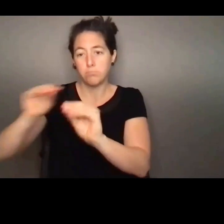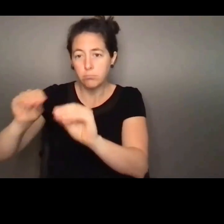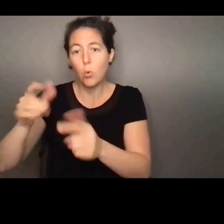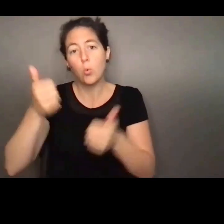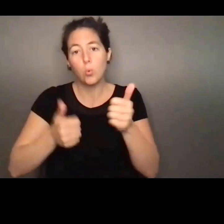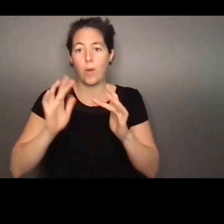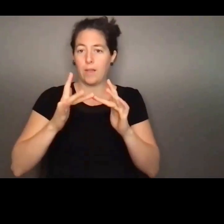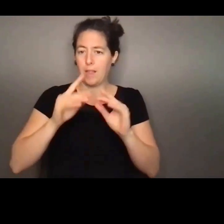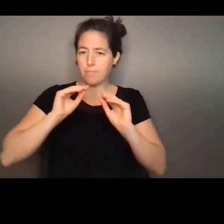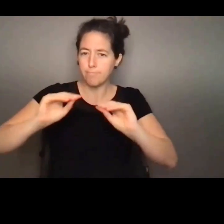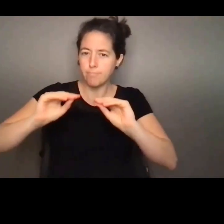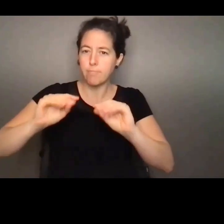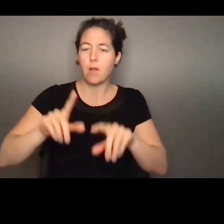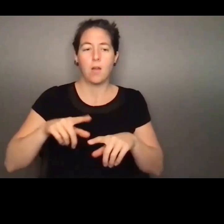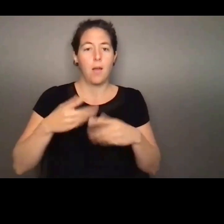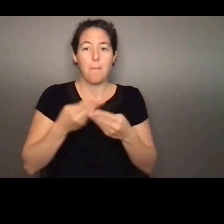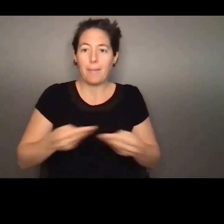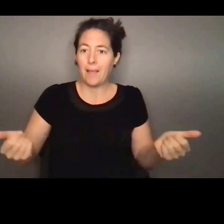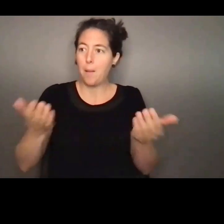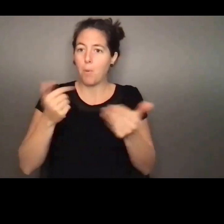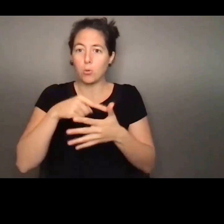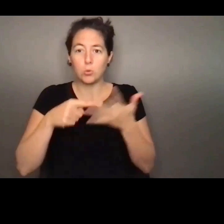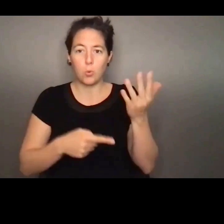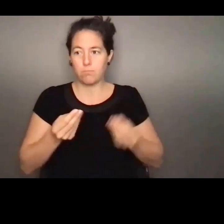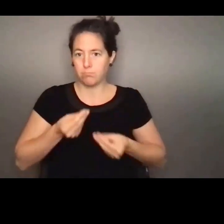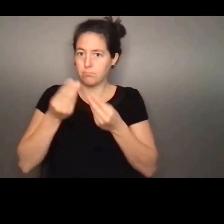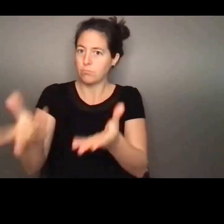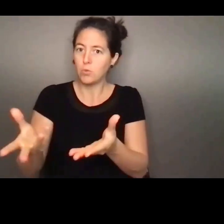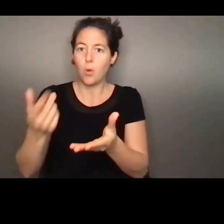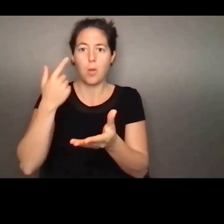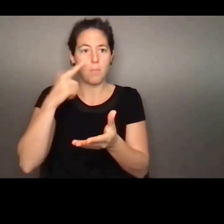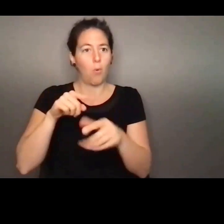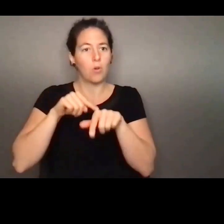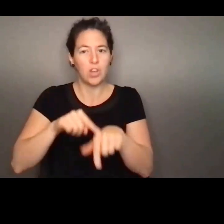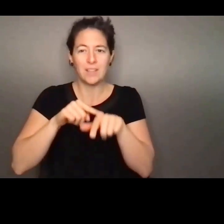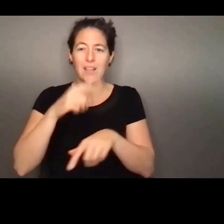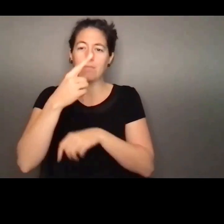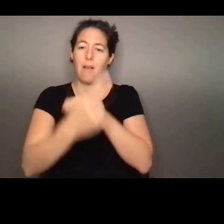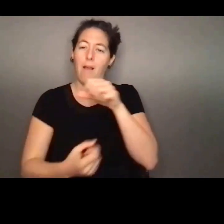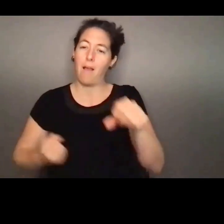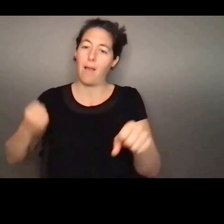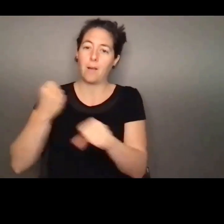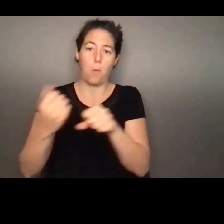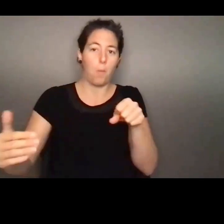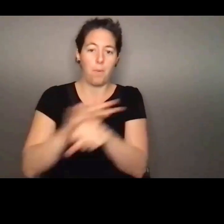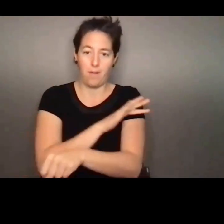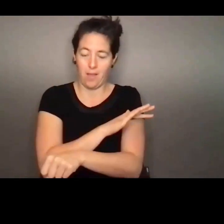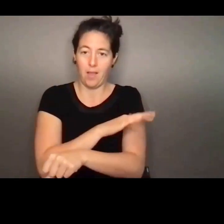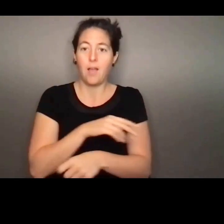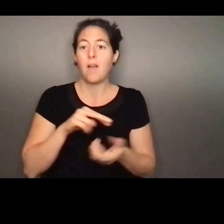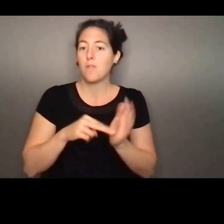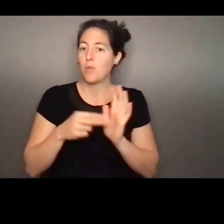leur fournis tout l'équipement nécessaire pour faire du jardinage à l'année. Donc, on parle de design et